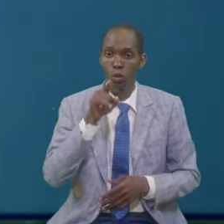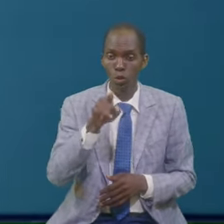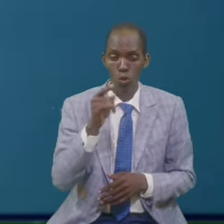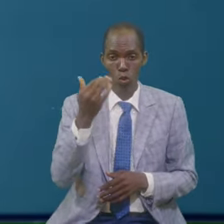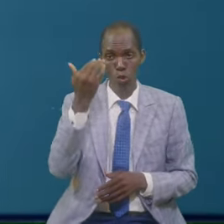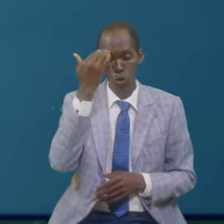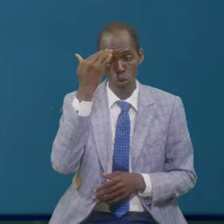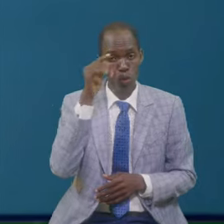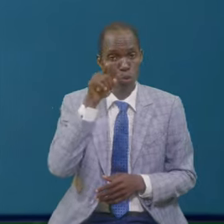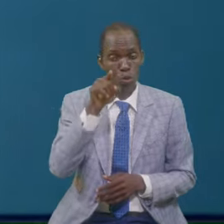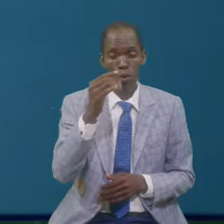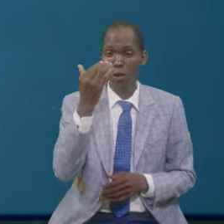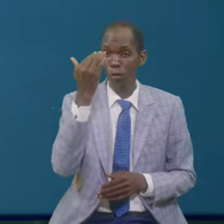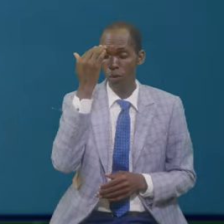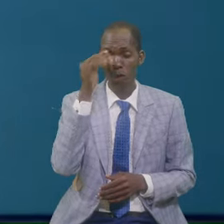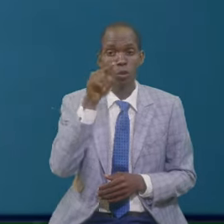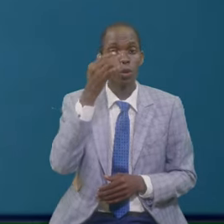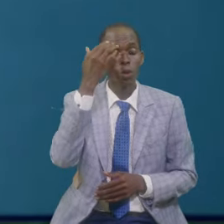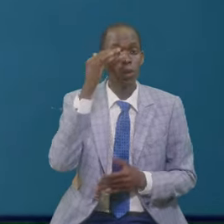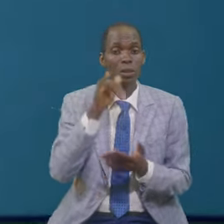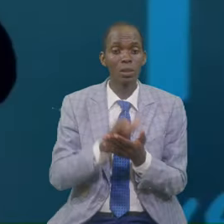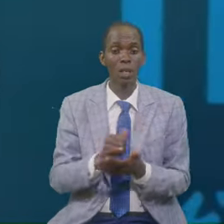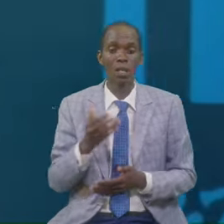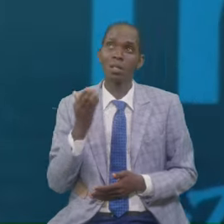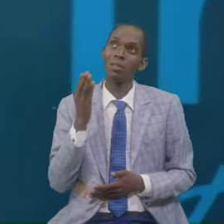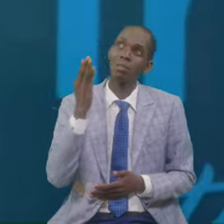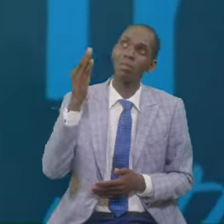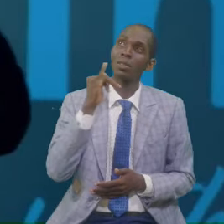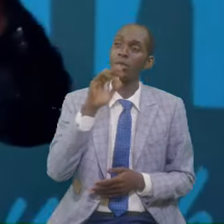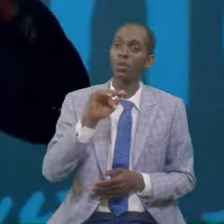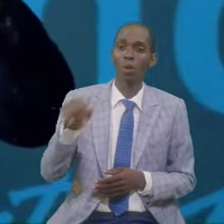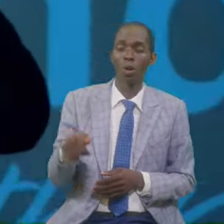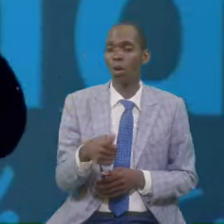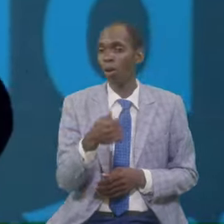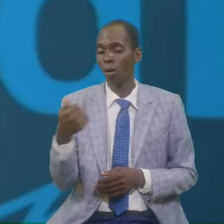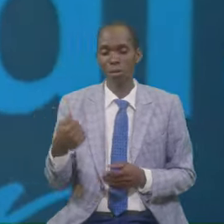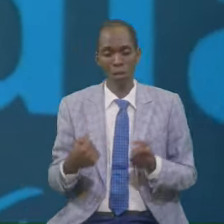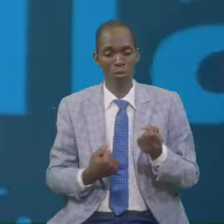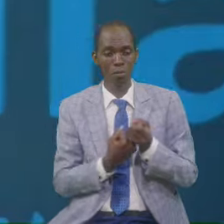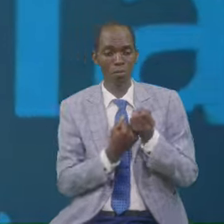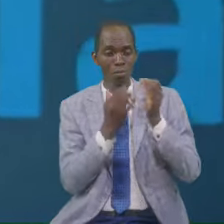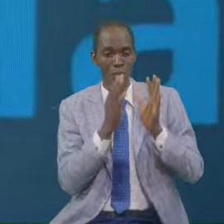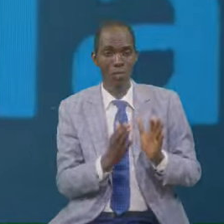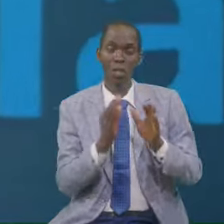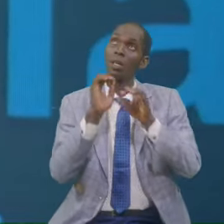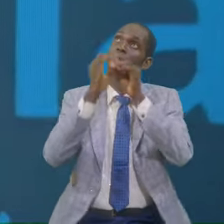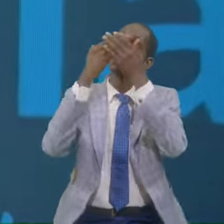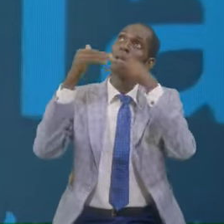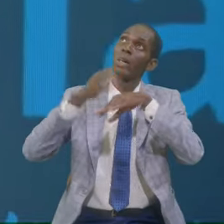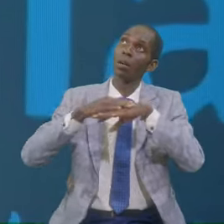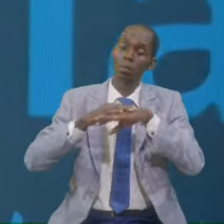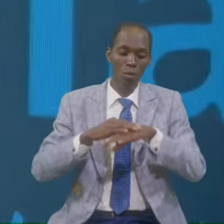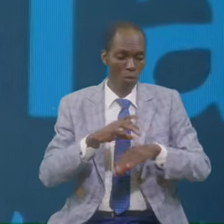that you know there is no other advocate in heaven on earth except